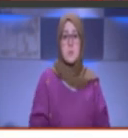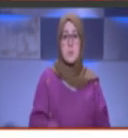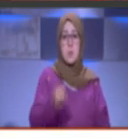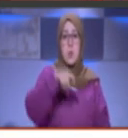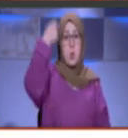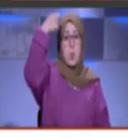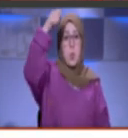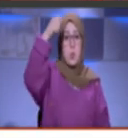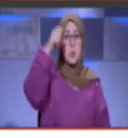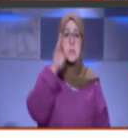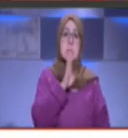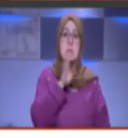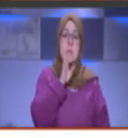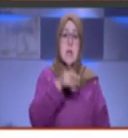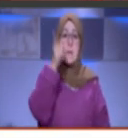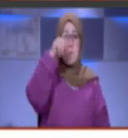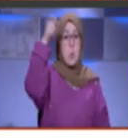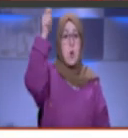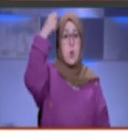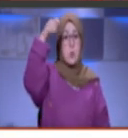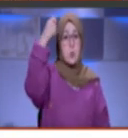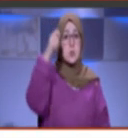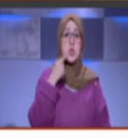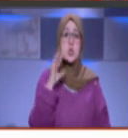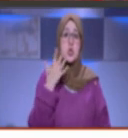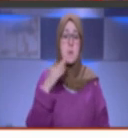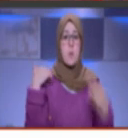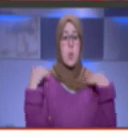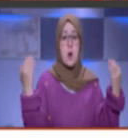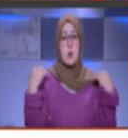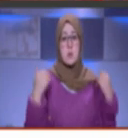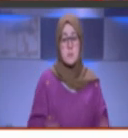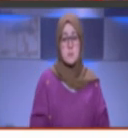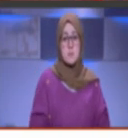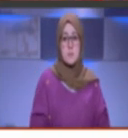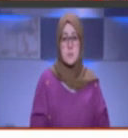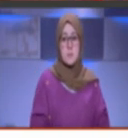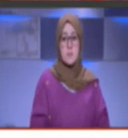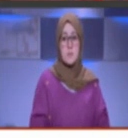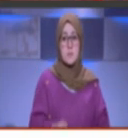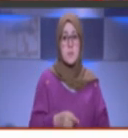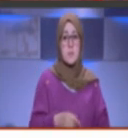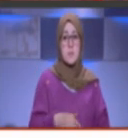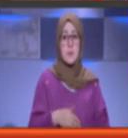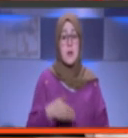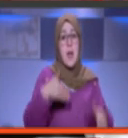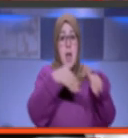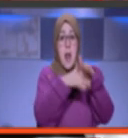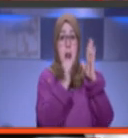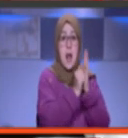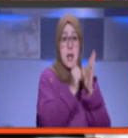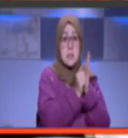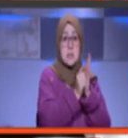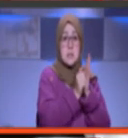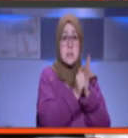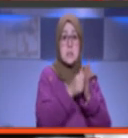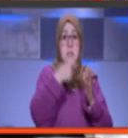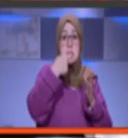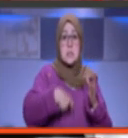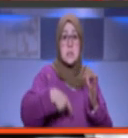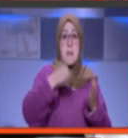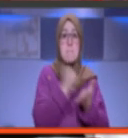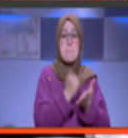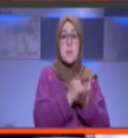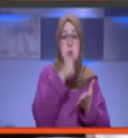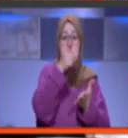ووزارة التضامن الاجتماعي ووزارة الشباب والرياضة. العزل الذاتي مسؤوليتك لحماية نفسك